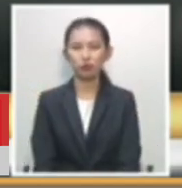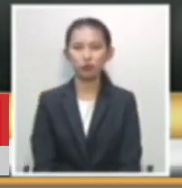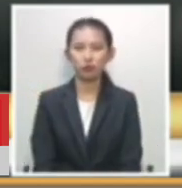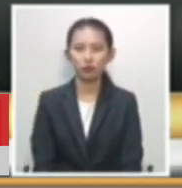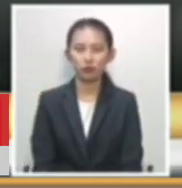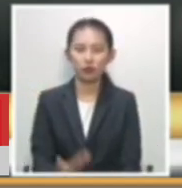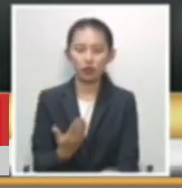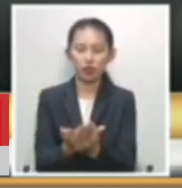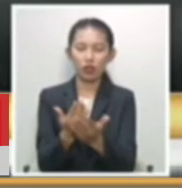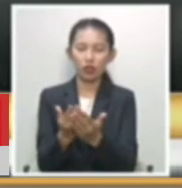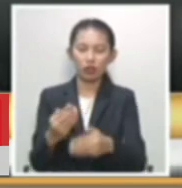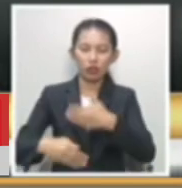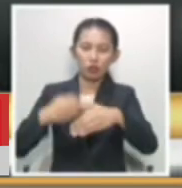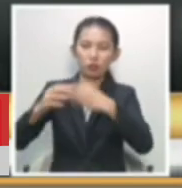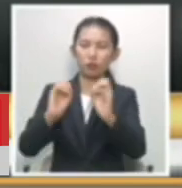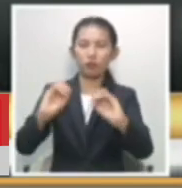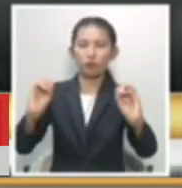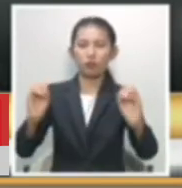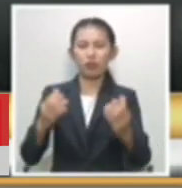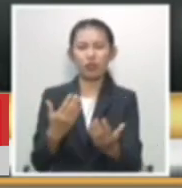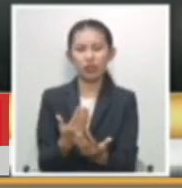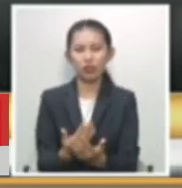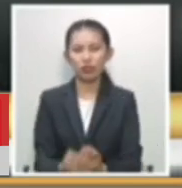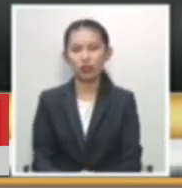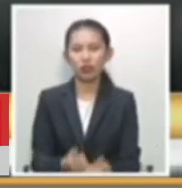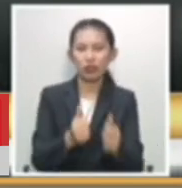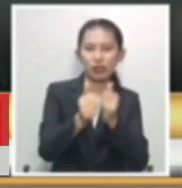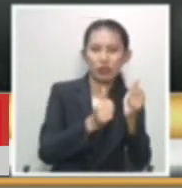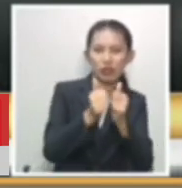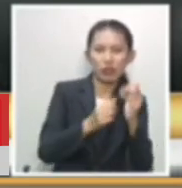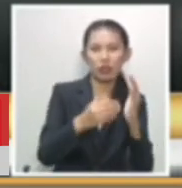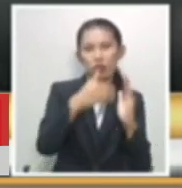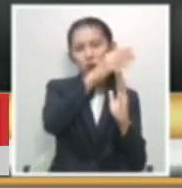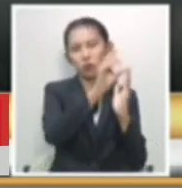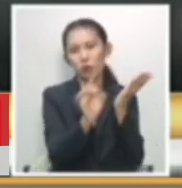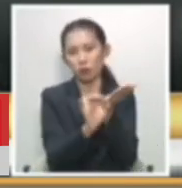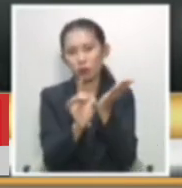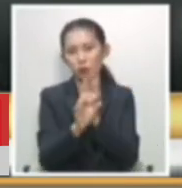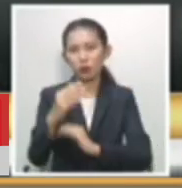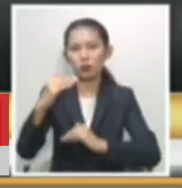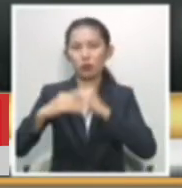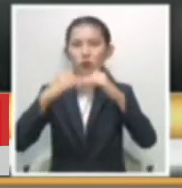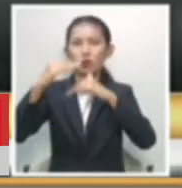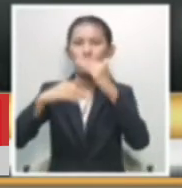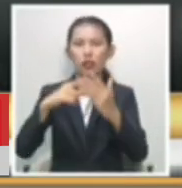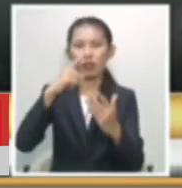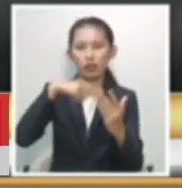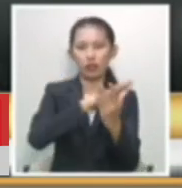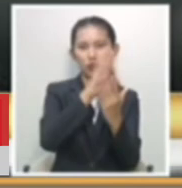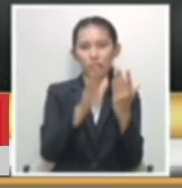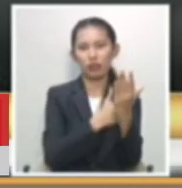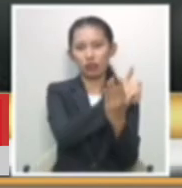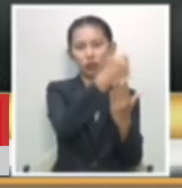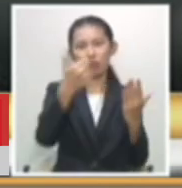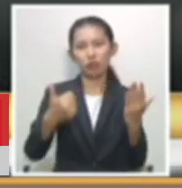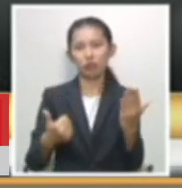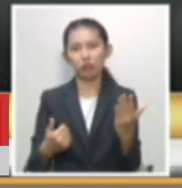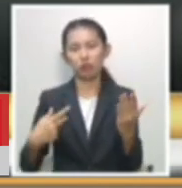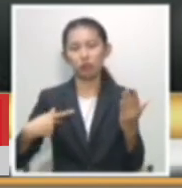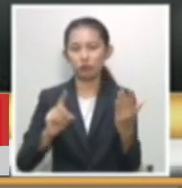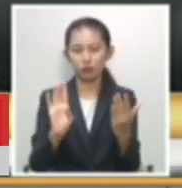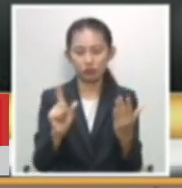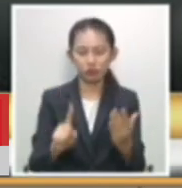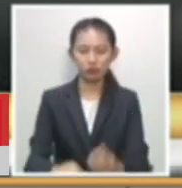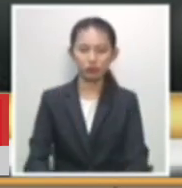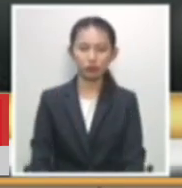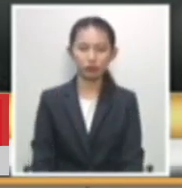จะแข่งกับประเทศเพื่อนบ้านได้อย่างไรจะสร้างศักยภาพแล้วก็ให้โดดเด่นกว่าประเทศอื่นได้อย่างไรท่านประธาน